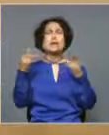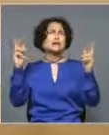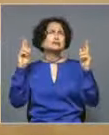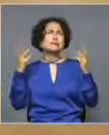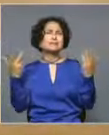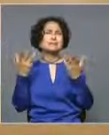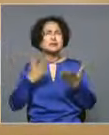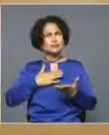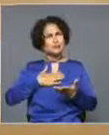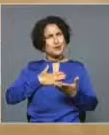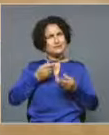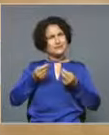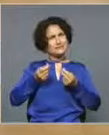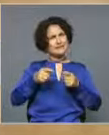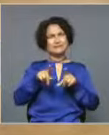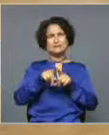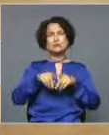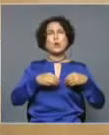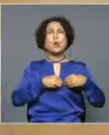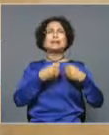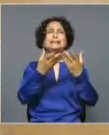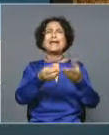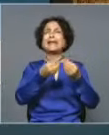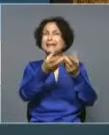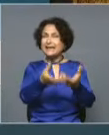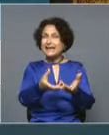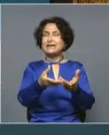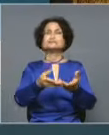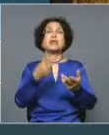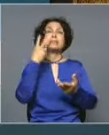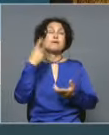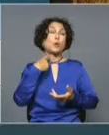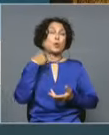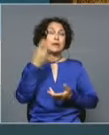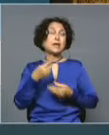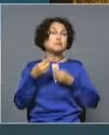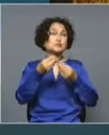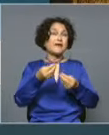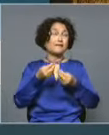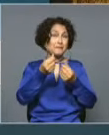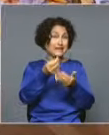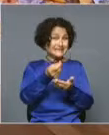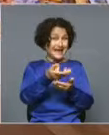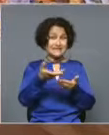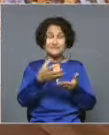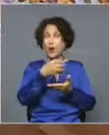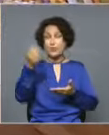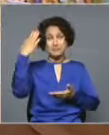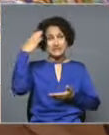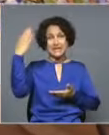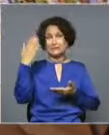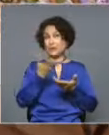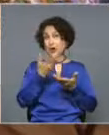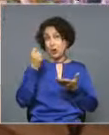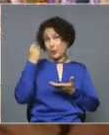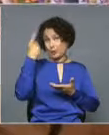средства, така и на дарители. 2 години подред получаваме средства от Министерство на културата по програмата Библиотеките